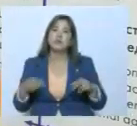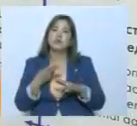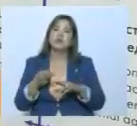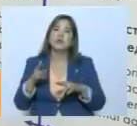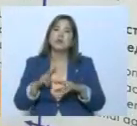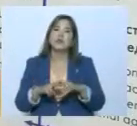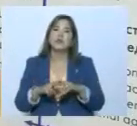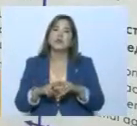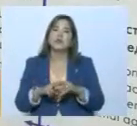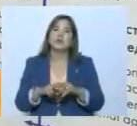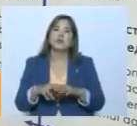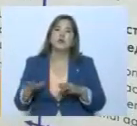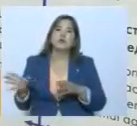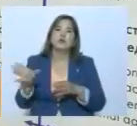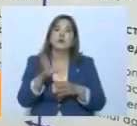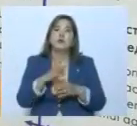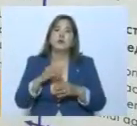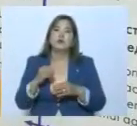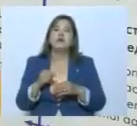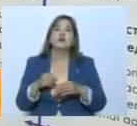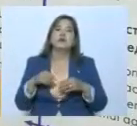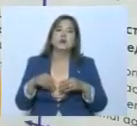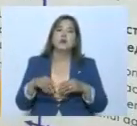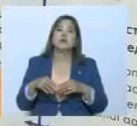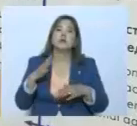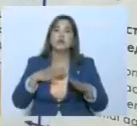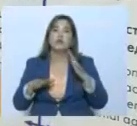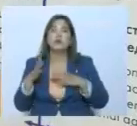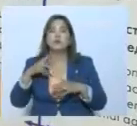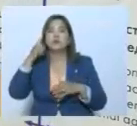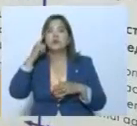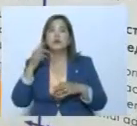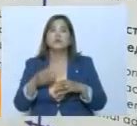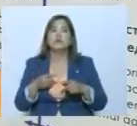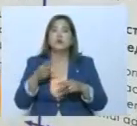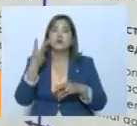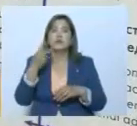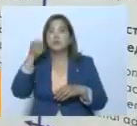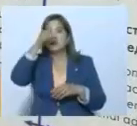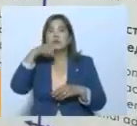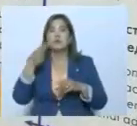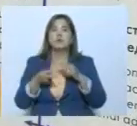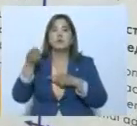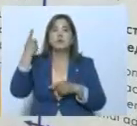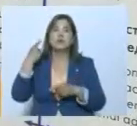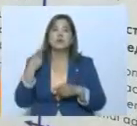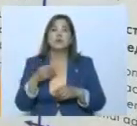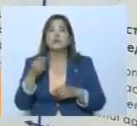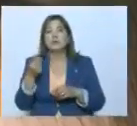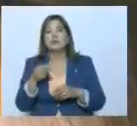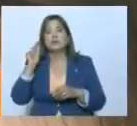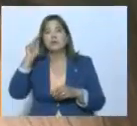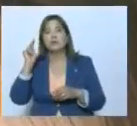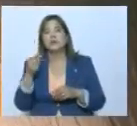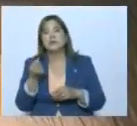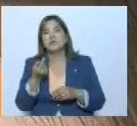сондықтан барлығы қуанды деп ойлаймын бұл жаңалықты естіген бойда. Бір екі жыл бұрын бұл жаңалық шыққанда, жалпы оқудың ақшасын кішкене болсын төлейтін